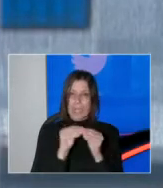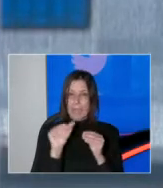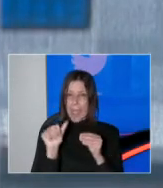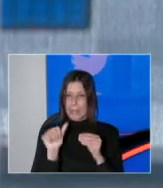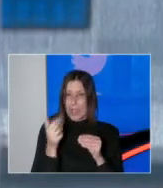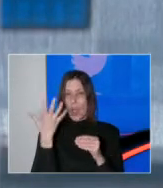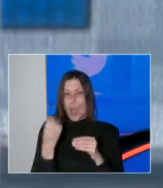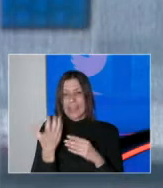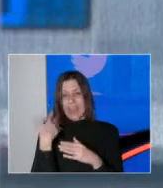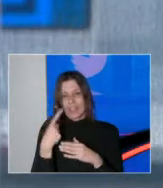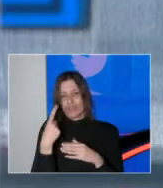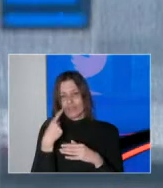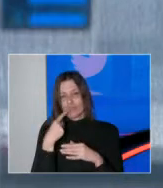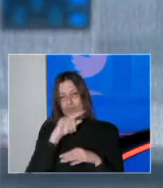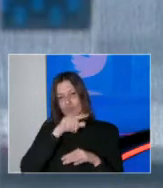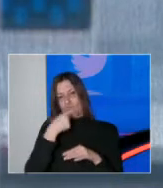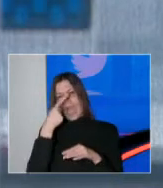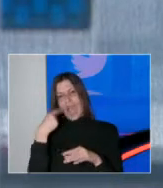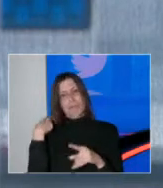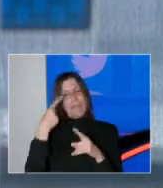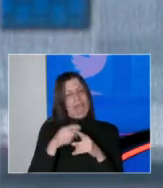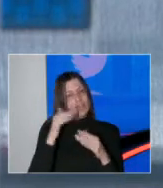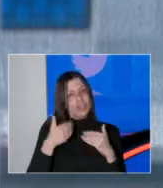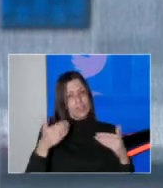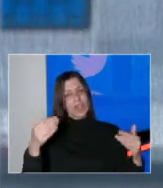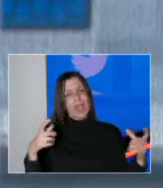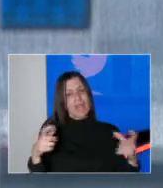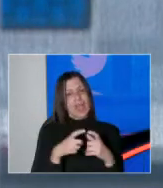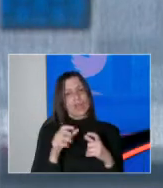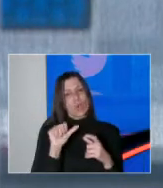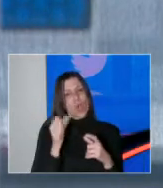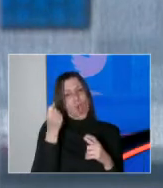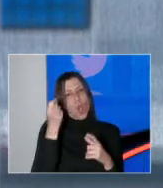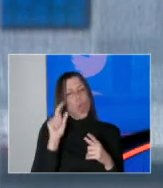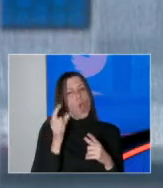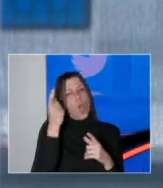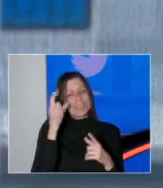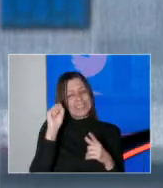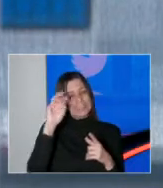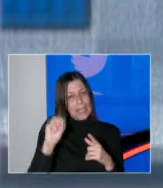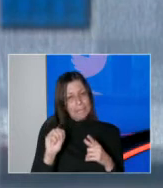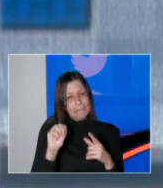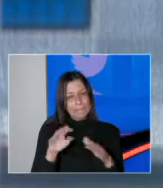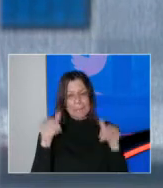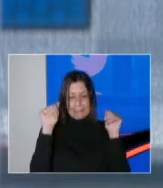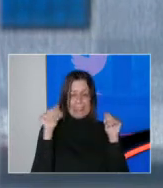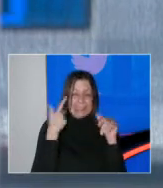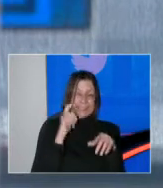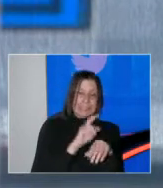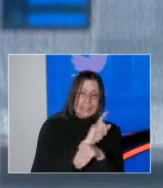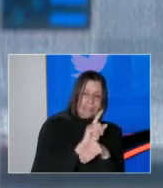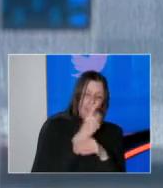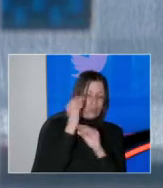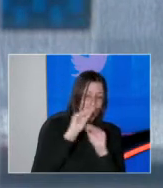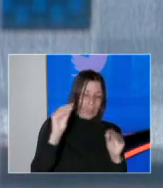שואן הוקלטה לפני כשעה בערך, מאז יש התפתחות, חברת אוסם בעצם התקפלה, לפחות זמנית,